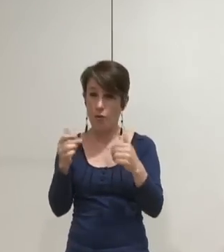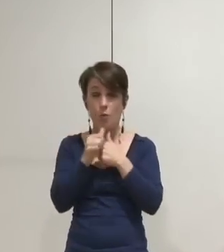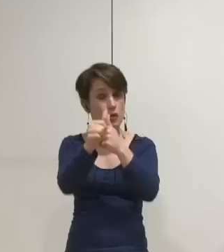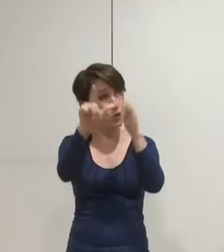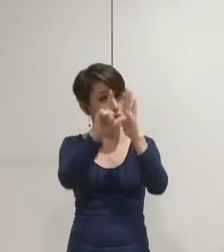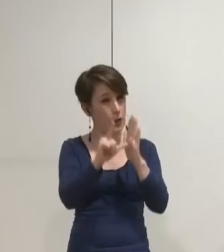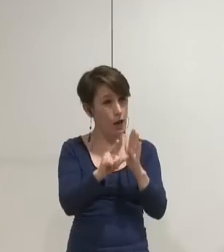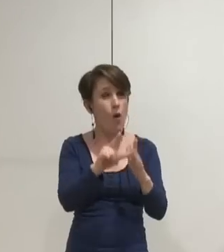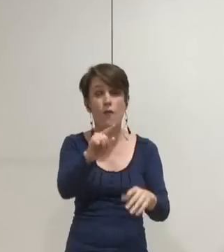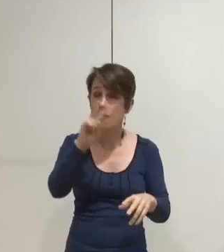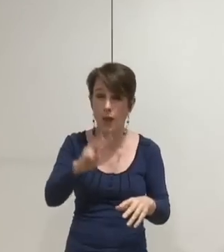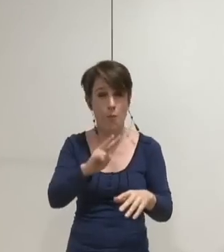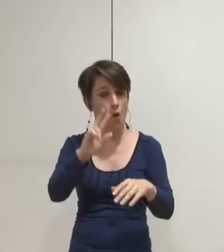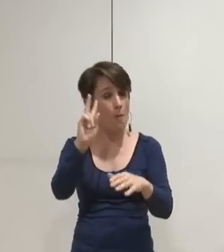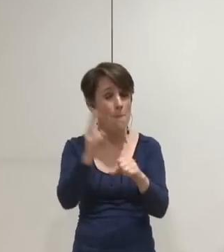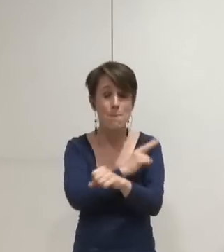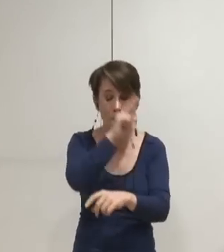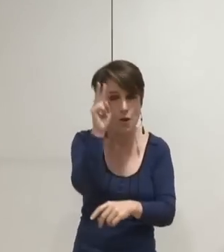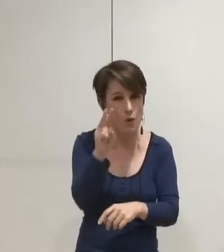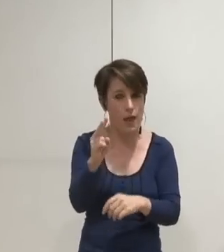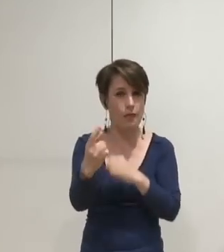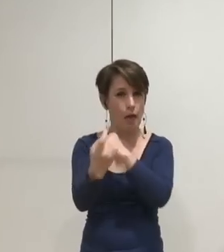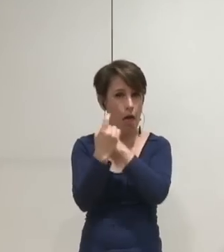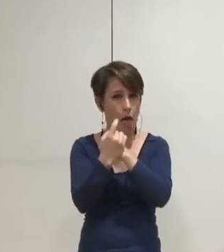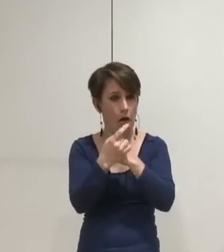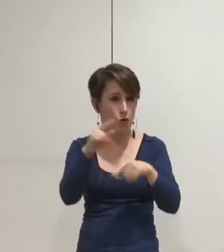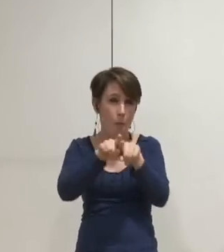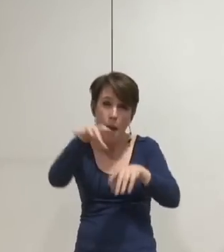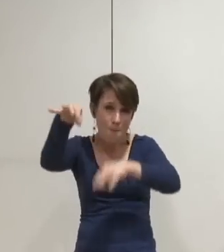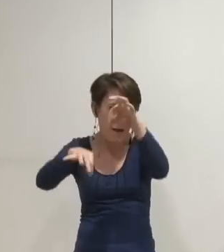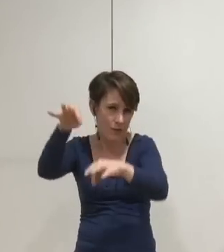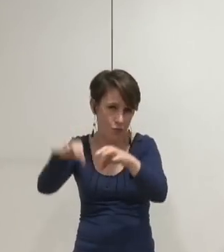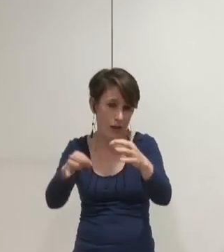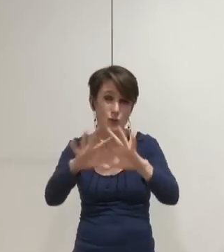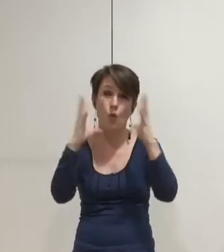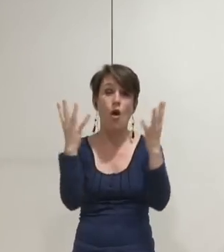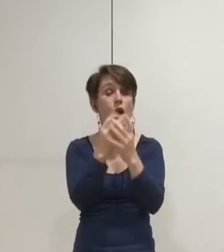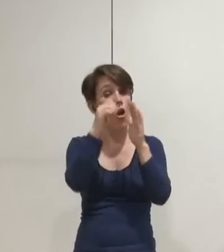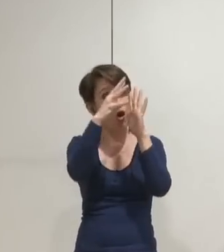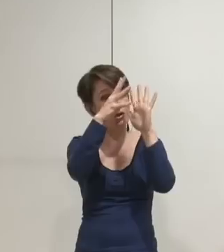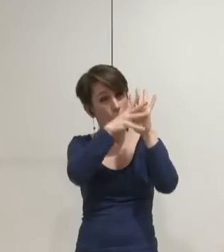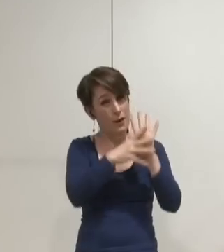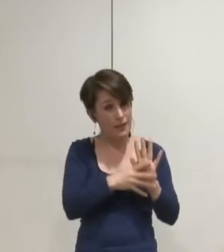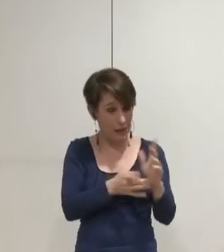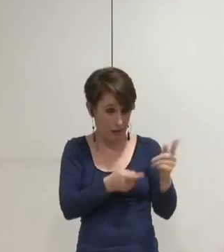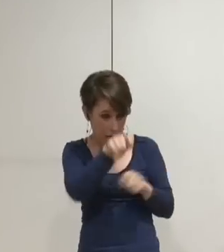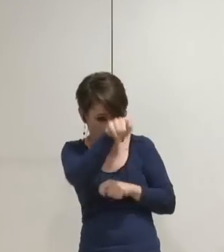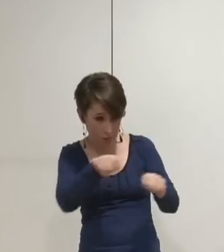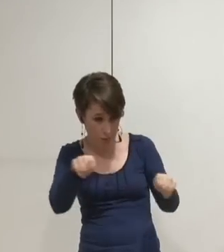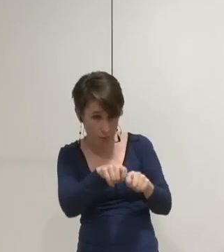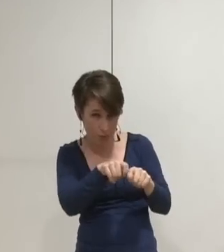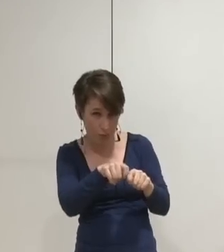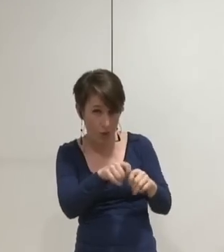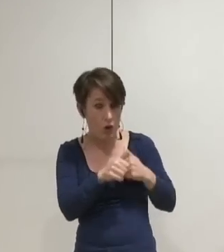fond c'est malhonnête et c'est de la manipulation l'ensemble des critères sur lesquels la CAO a évalué les projet fait ensuite